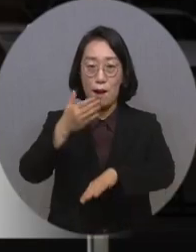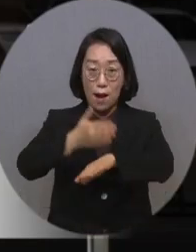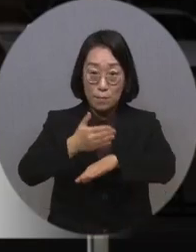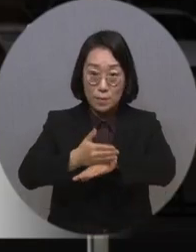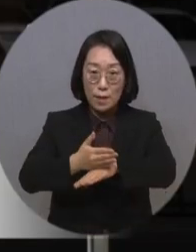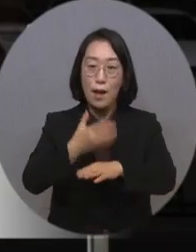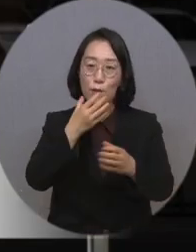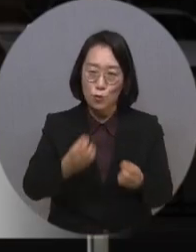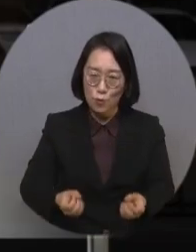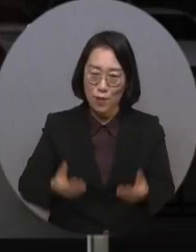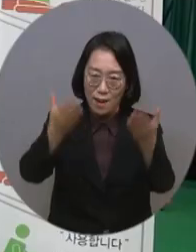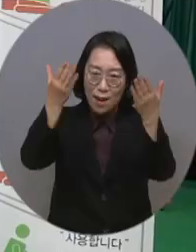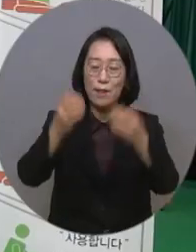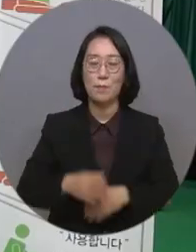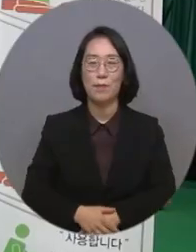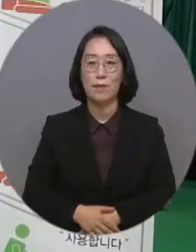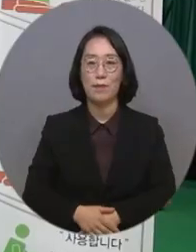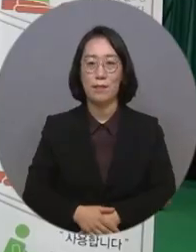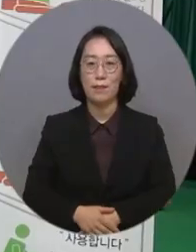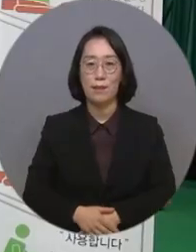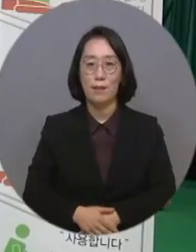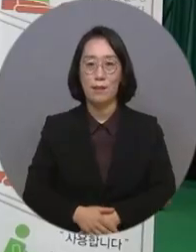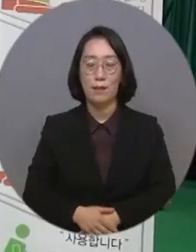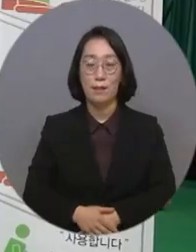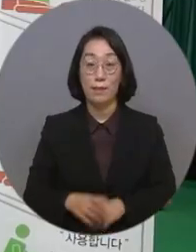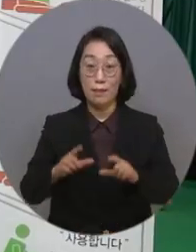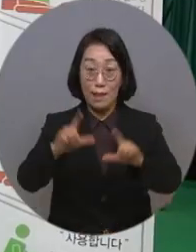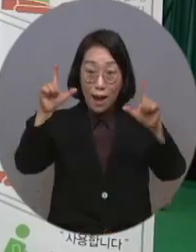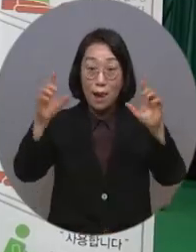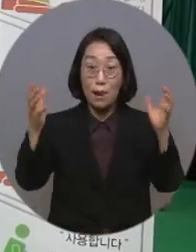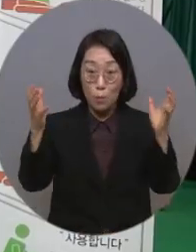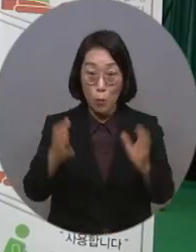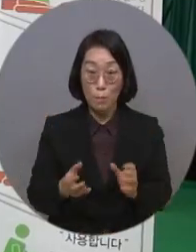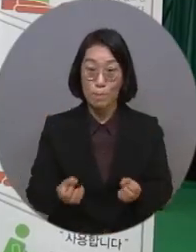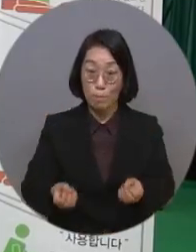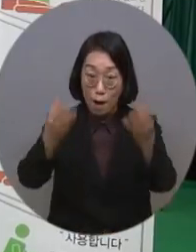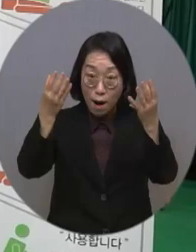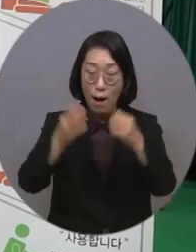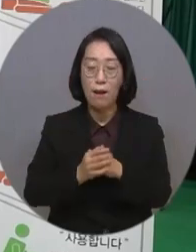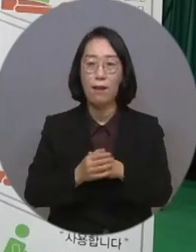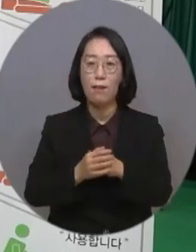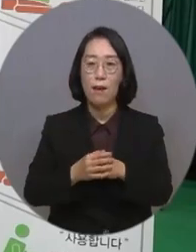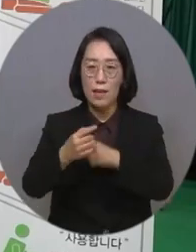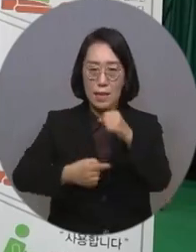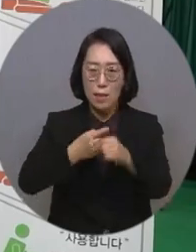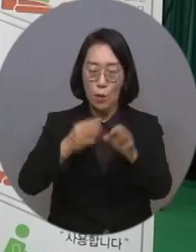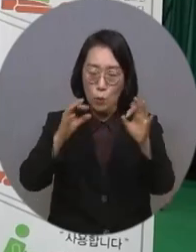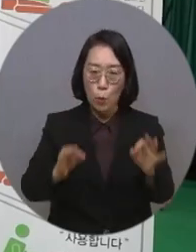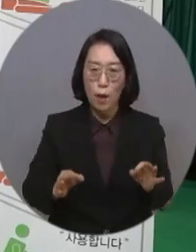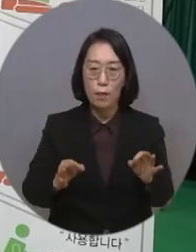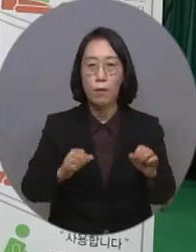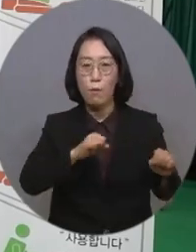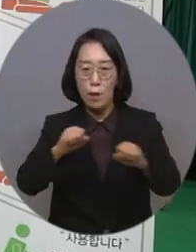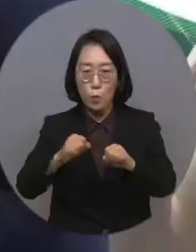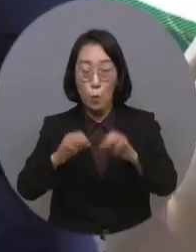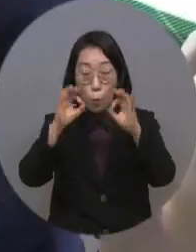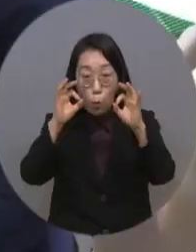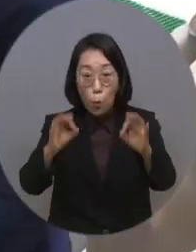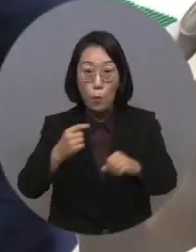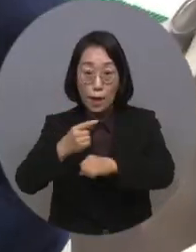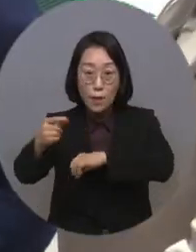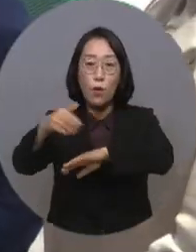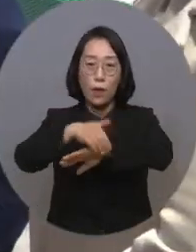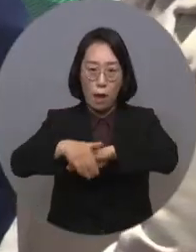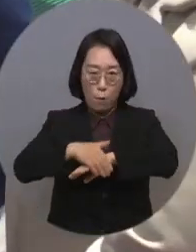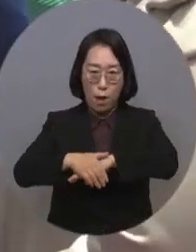감사와 축하를 드립니다 자원봉사자의 날이 열려 한 해의 활동을 돌아보고 내년에 활동을 다짐하는 자리가 마련돼